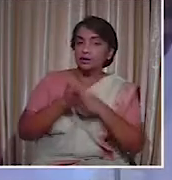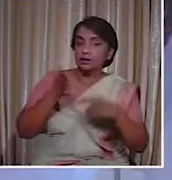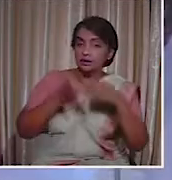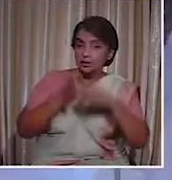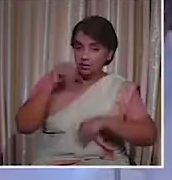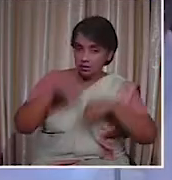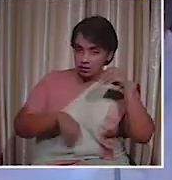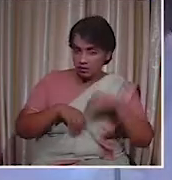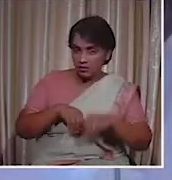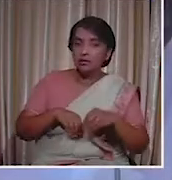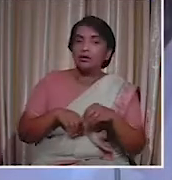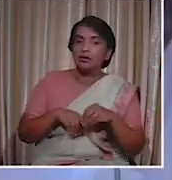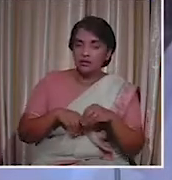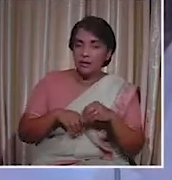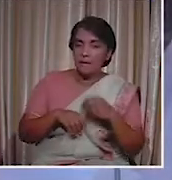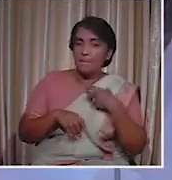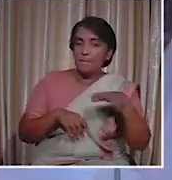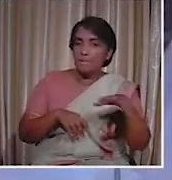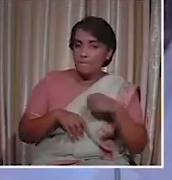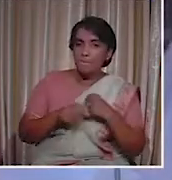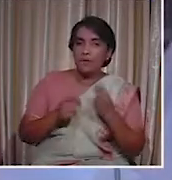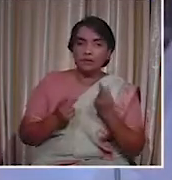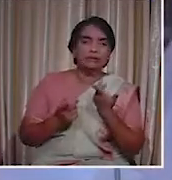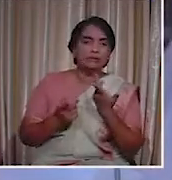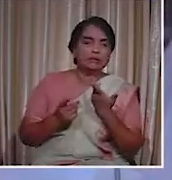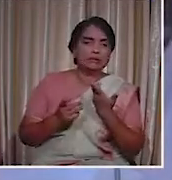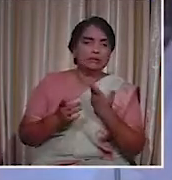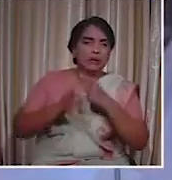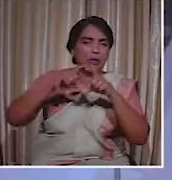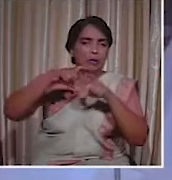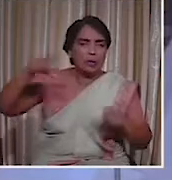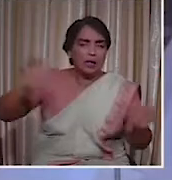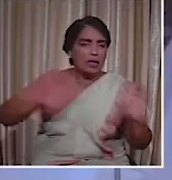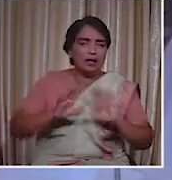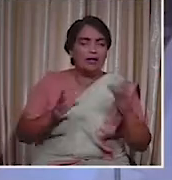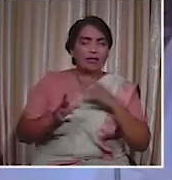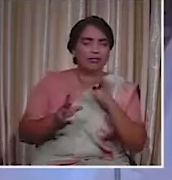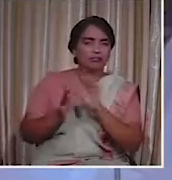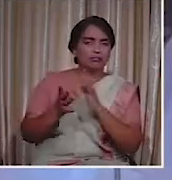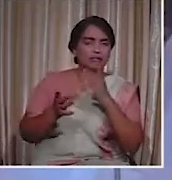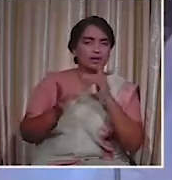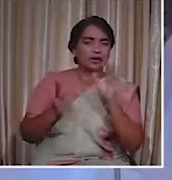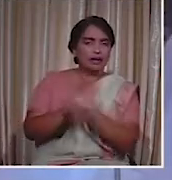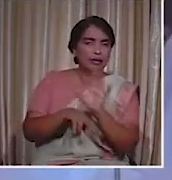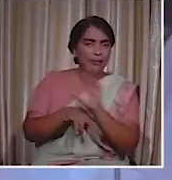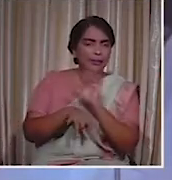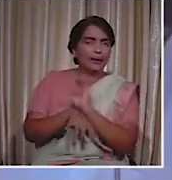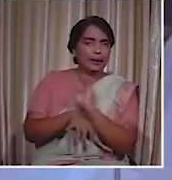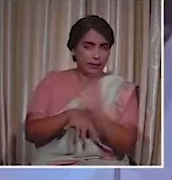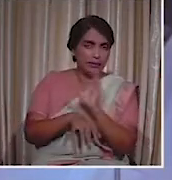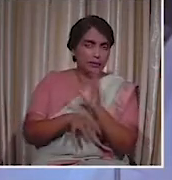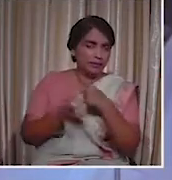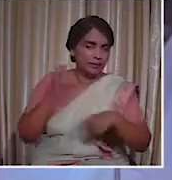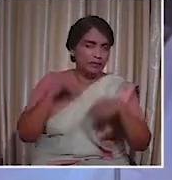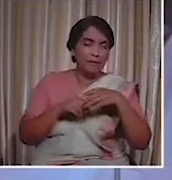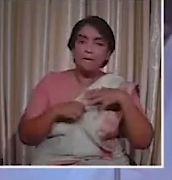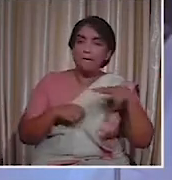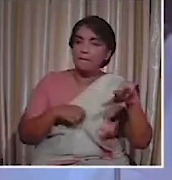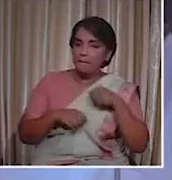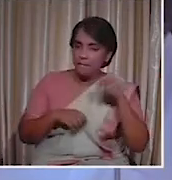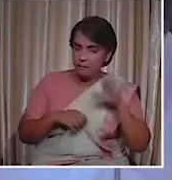ක්‍රමය ඡන්දය පාවිච්චි කිරීම ඉක්මන් කිරීමට හා ඡන්ද ප්‍රතිඵල ඉක්මනින් ගැනීම සඳහා පාවිච්චි